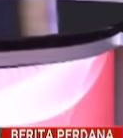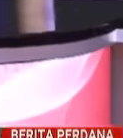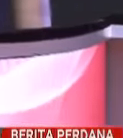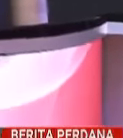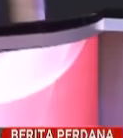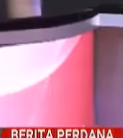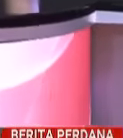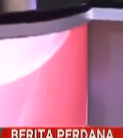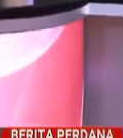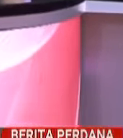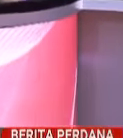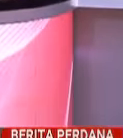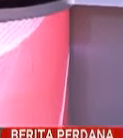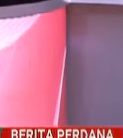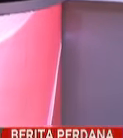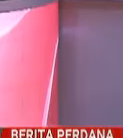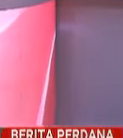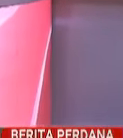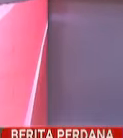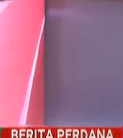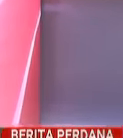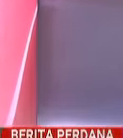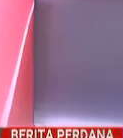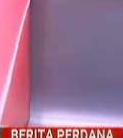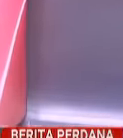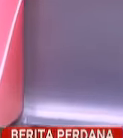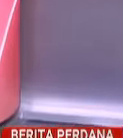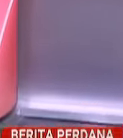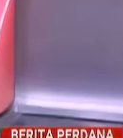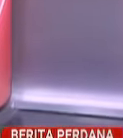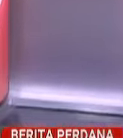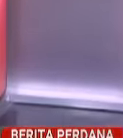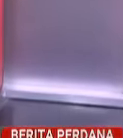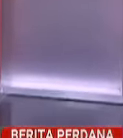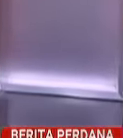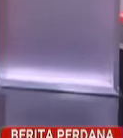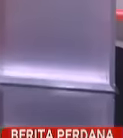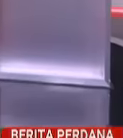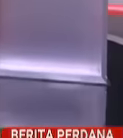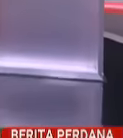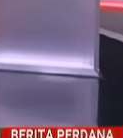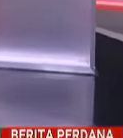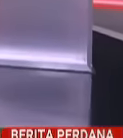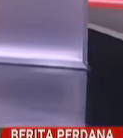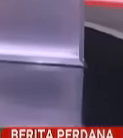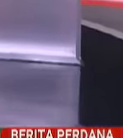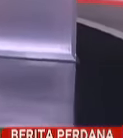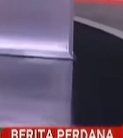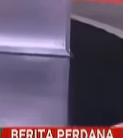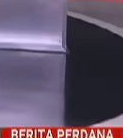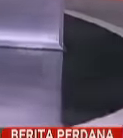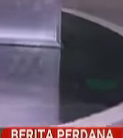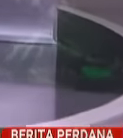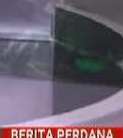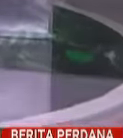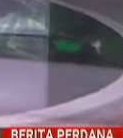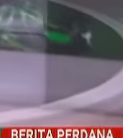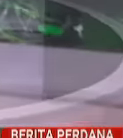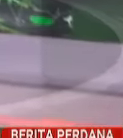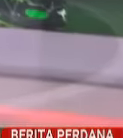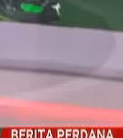Kampung Gusi Ranau, Sabah bakal terima capaian internet selewat-lewatnya 15 Disember ini. Paparannya seketika